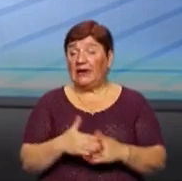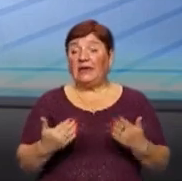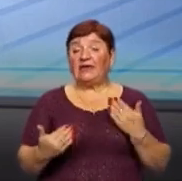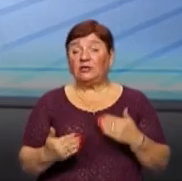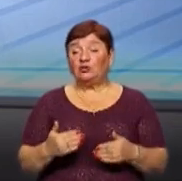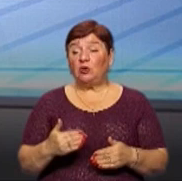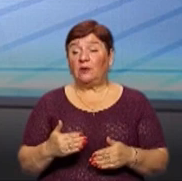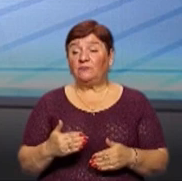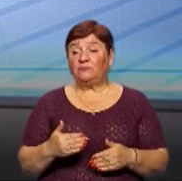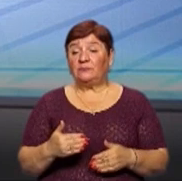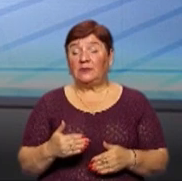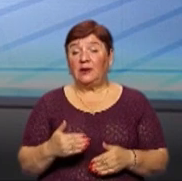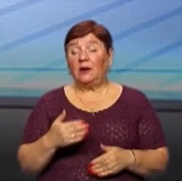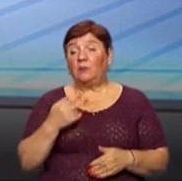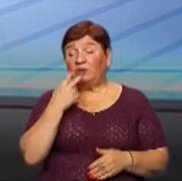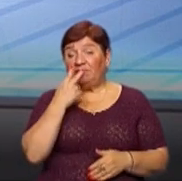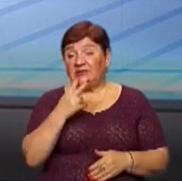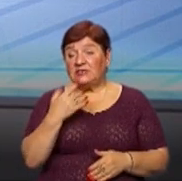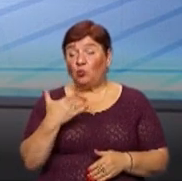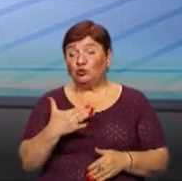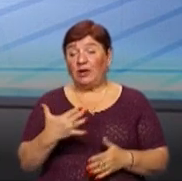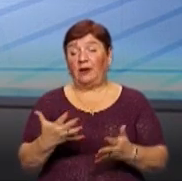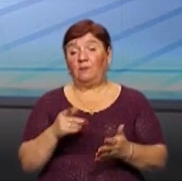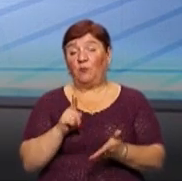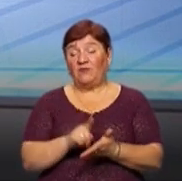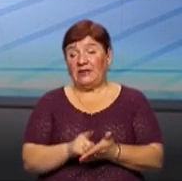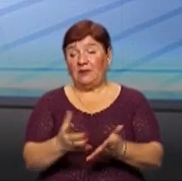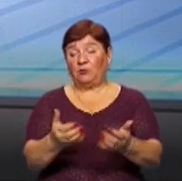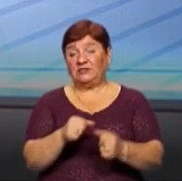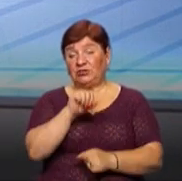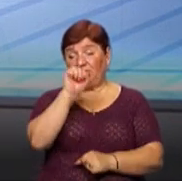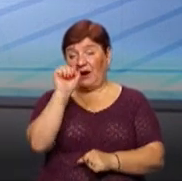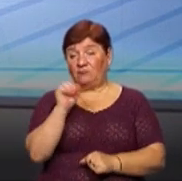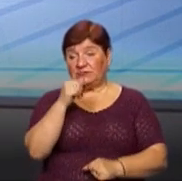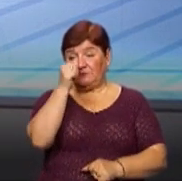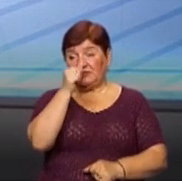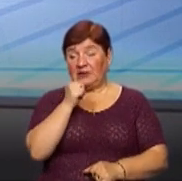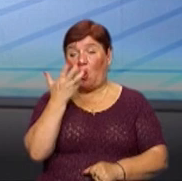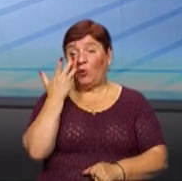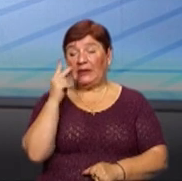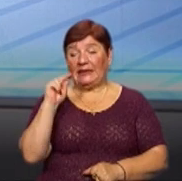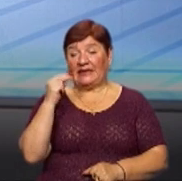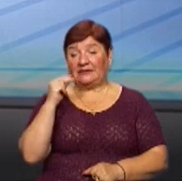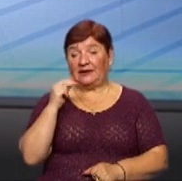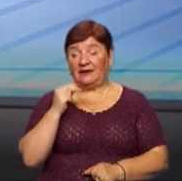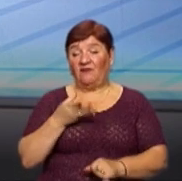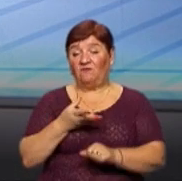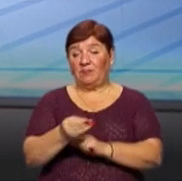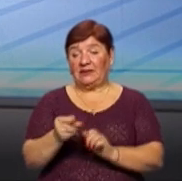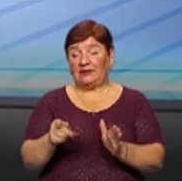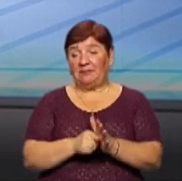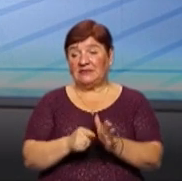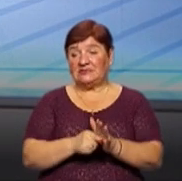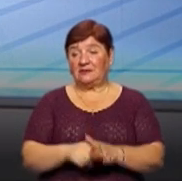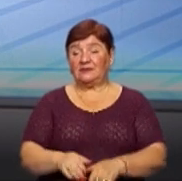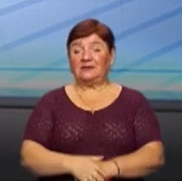якщо ви маєте, ну, треба по справі ваше переглянути, то ви мали її зараз отримати у серпні місяці. У вас коли дата виплати пенсії?